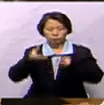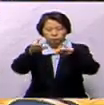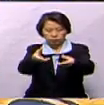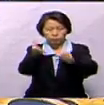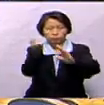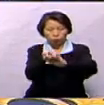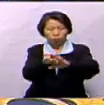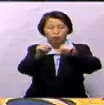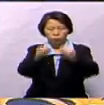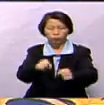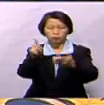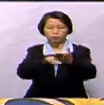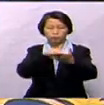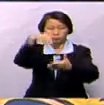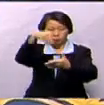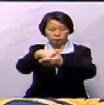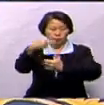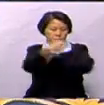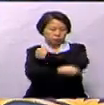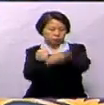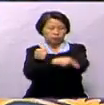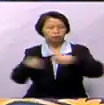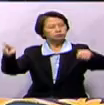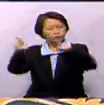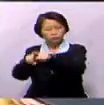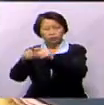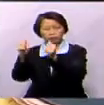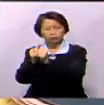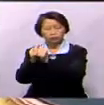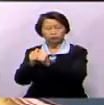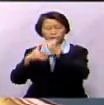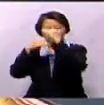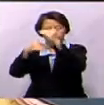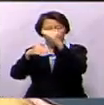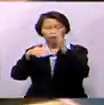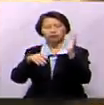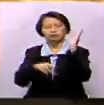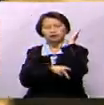tersebut bagi membolehkan pilihan raya negeri diadakan serentak dengan peringkat parlimen.